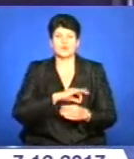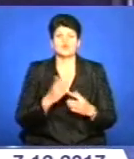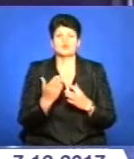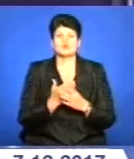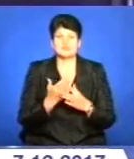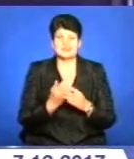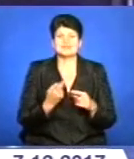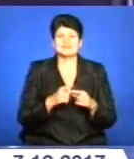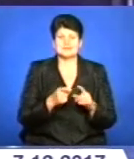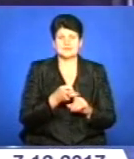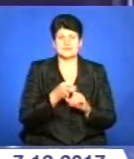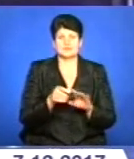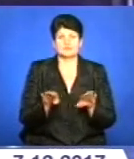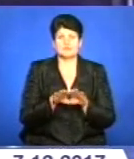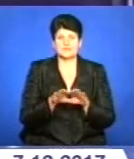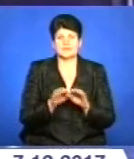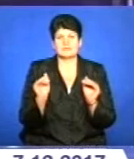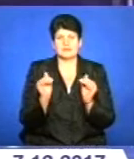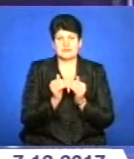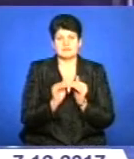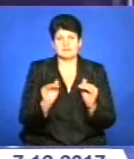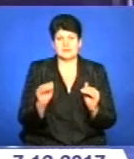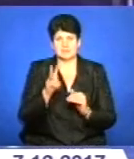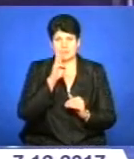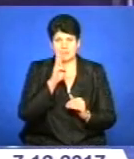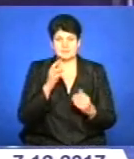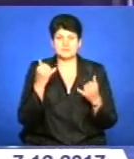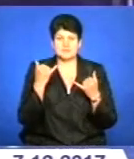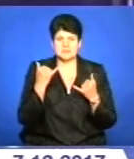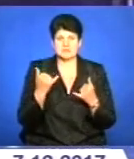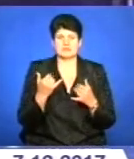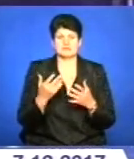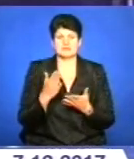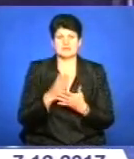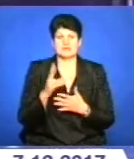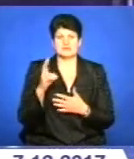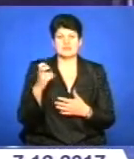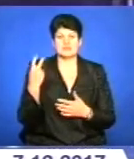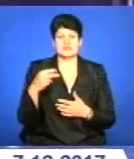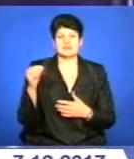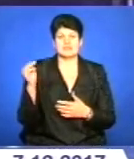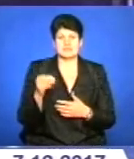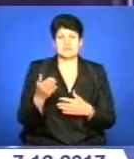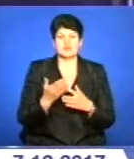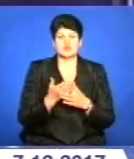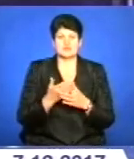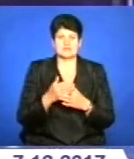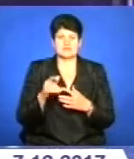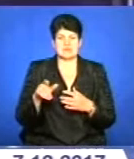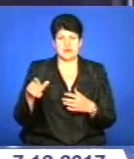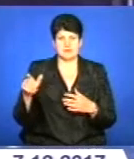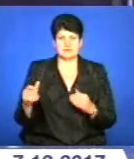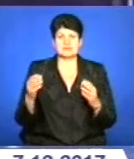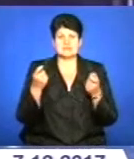Це пов'язано з порівняно низьким рівнем зарплат. Наразі у краї нараховують 220 тисяч субсидіантів, тобто знижку на